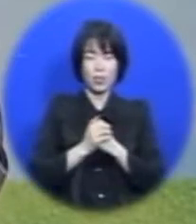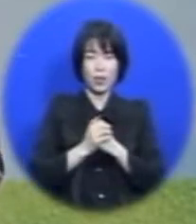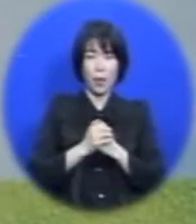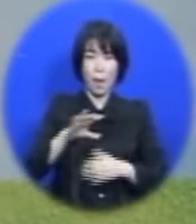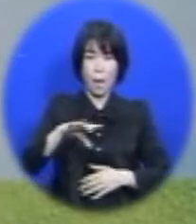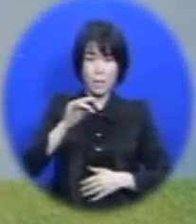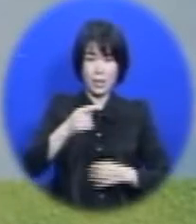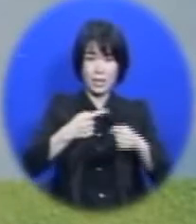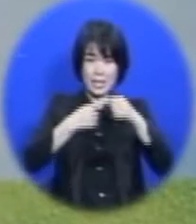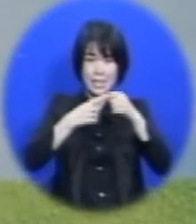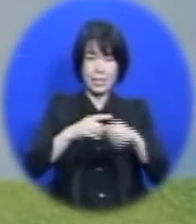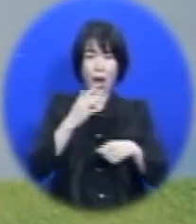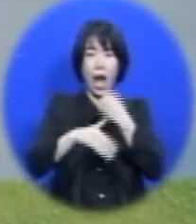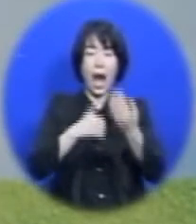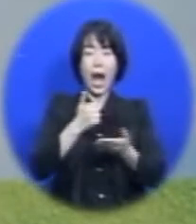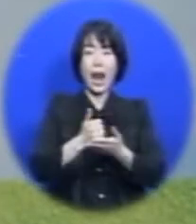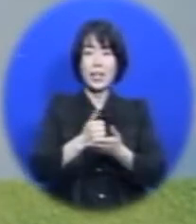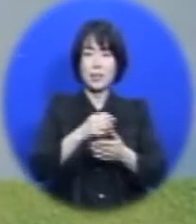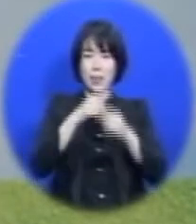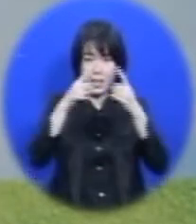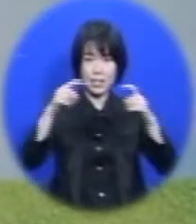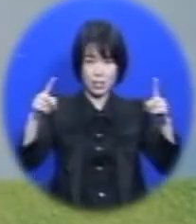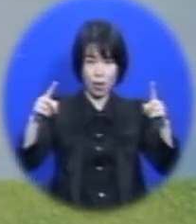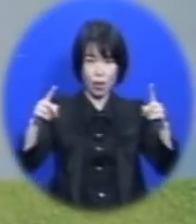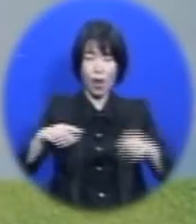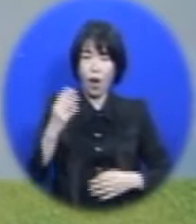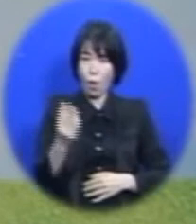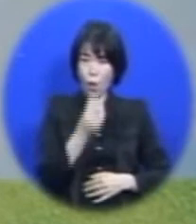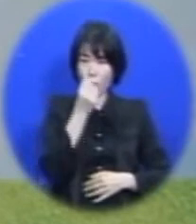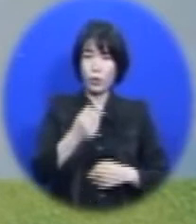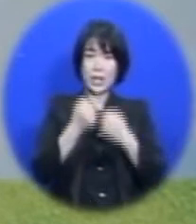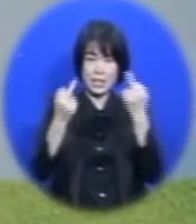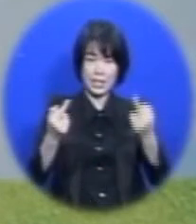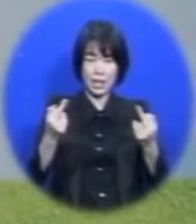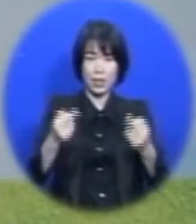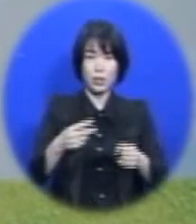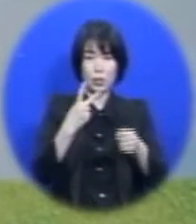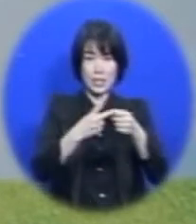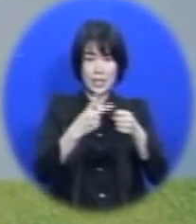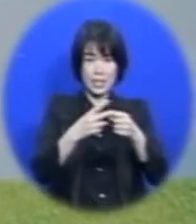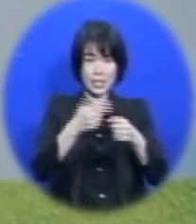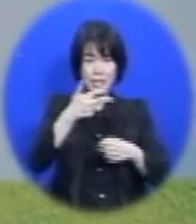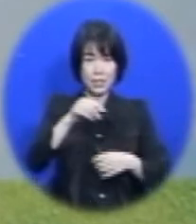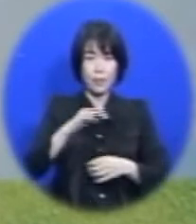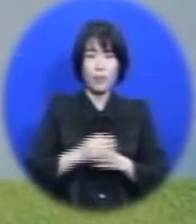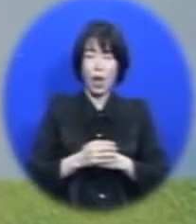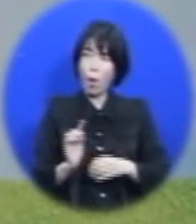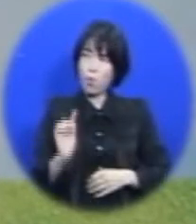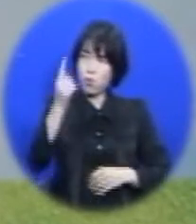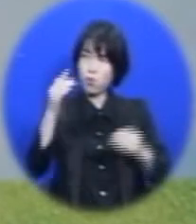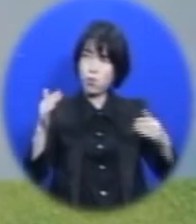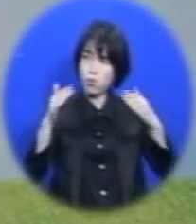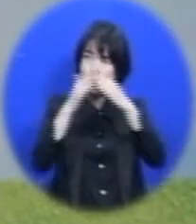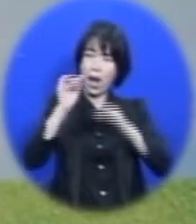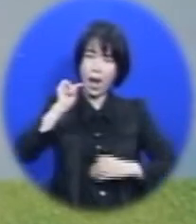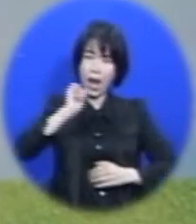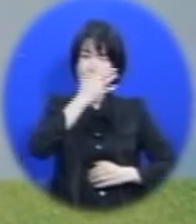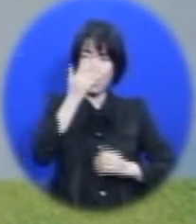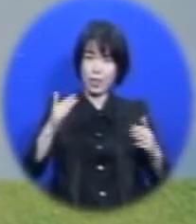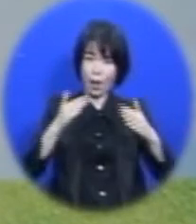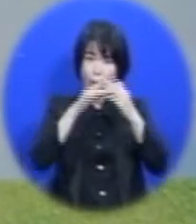우선 1절에 보면 하나님의 성이라고 그랬고 거룩한 산이라고 표현했고요. 2절에 보면은 우뚝 솟은 아름다운